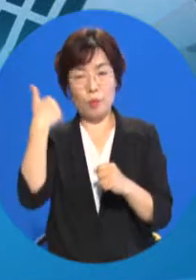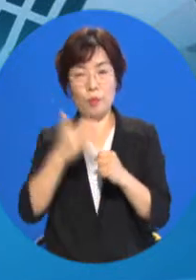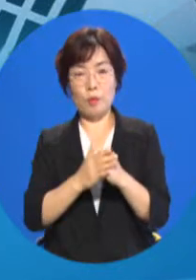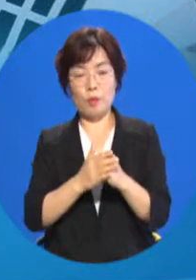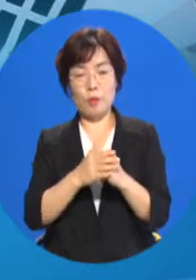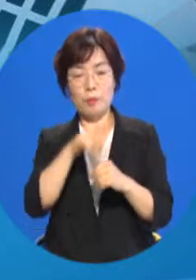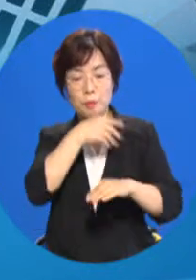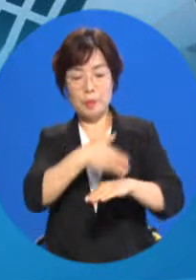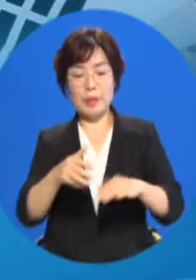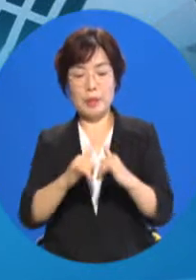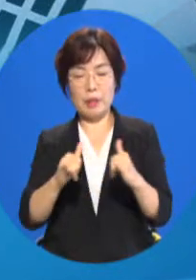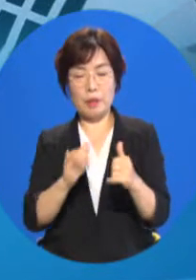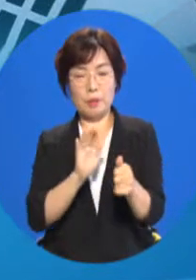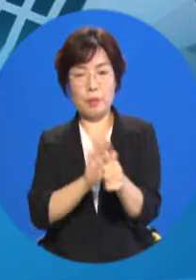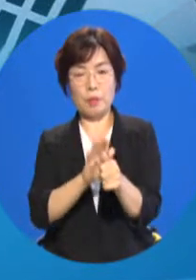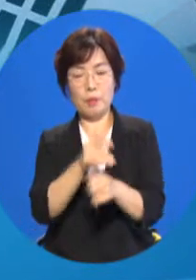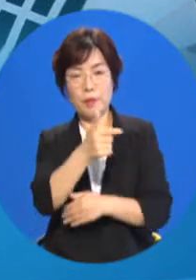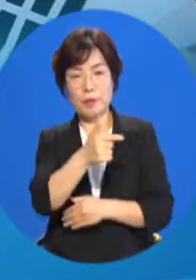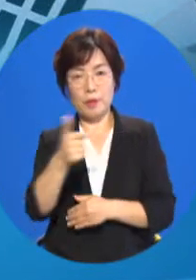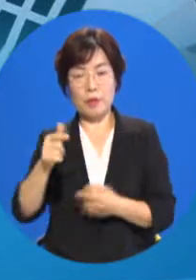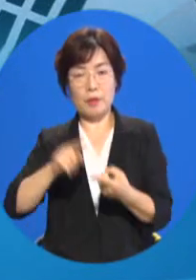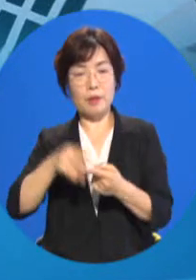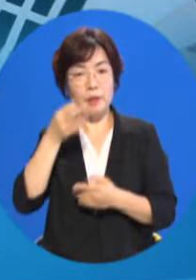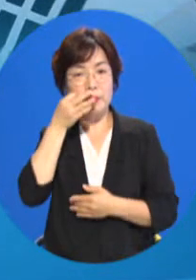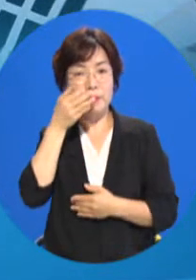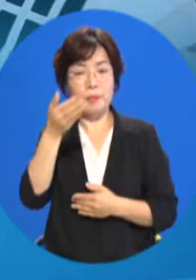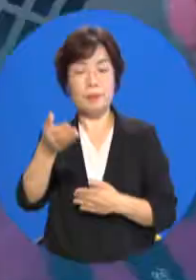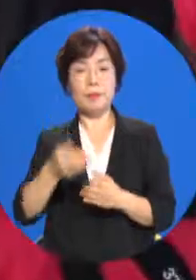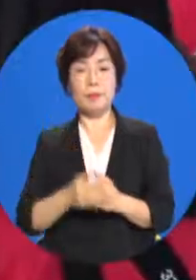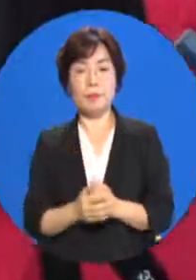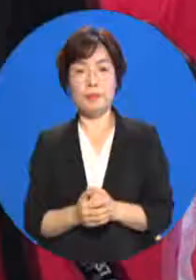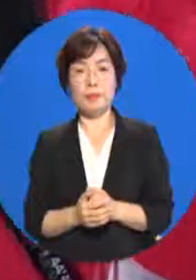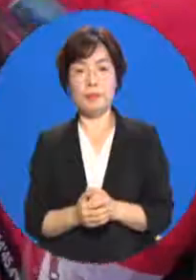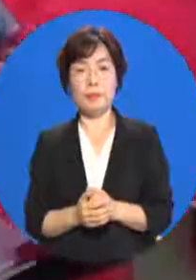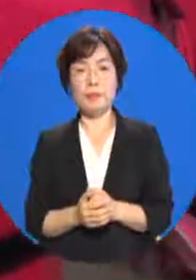큰 힘을 주고 있습니다. 장용기 기자가 취재했습니다.